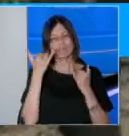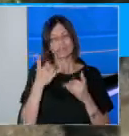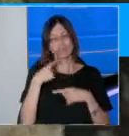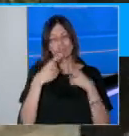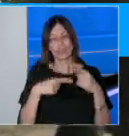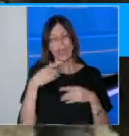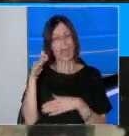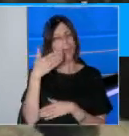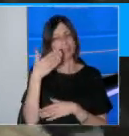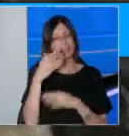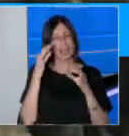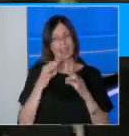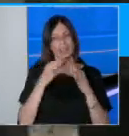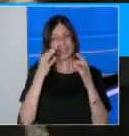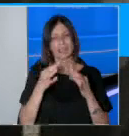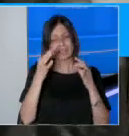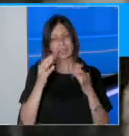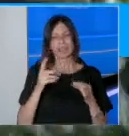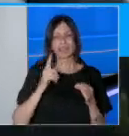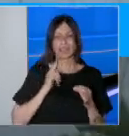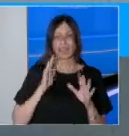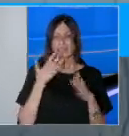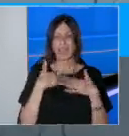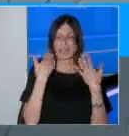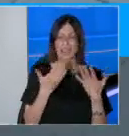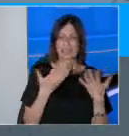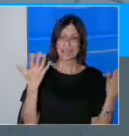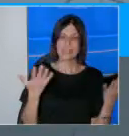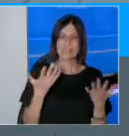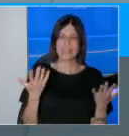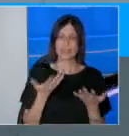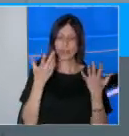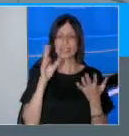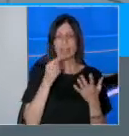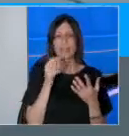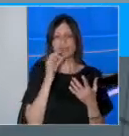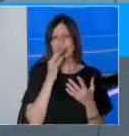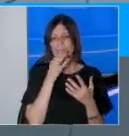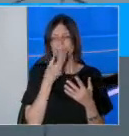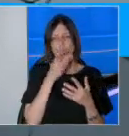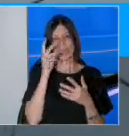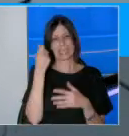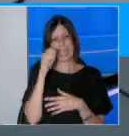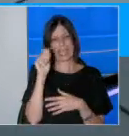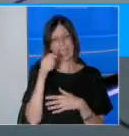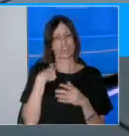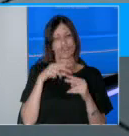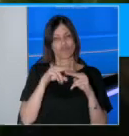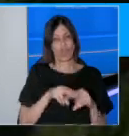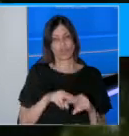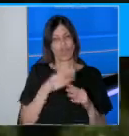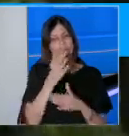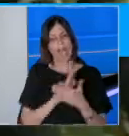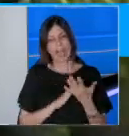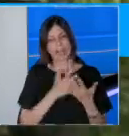שהחליטה אם לתת את התגבור הזה, וגם המחיר של הגרעינים הוא יותר יקר, אז אנחנו נשארנו חלק